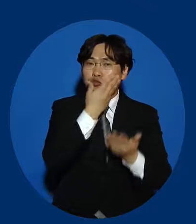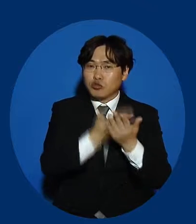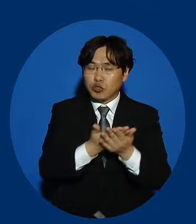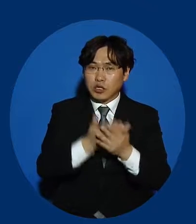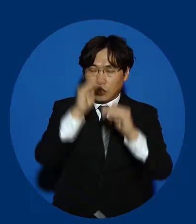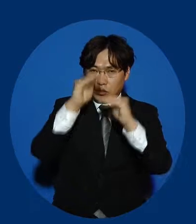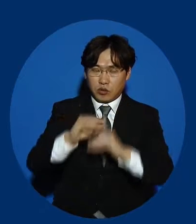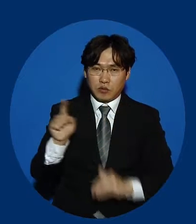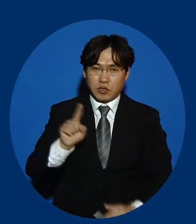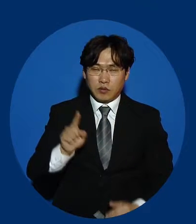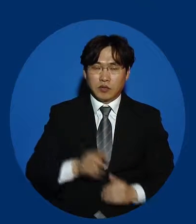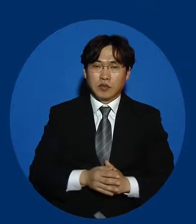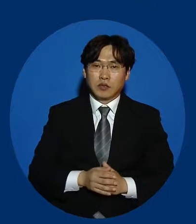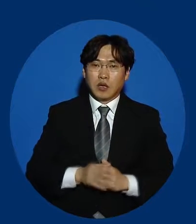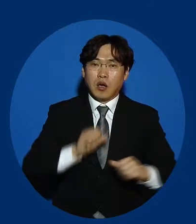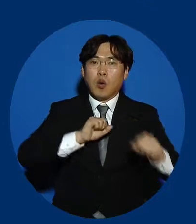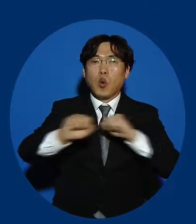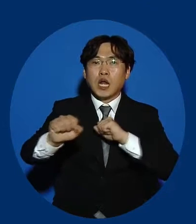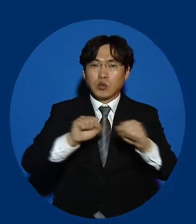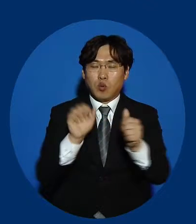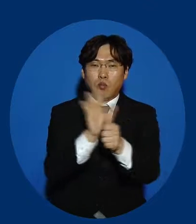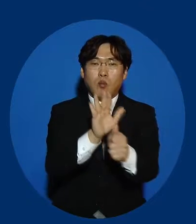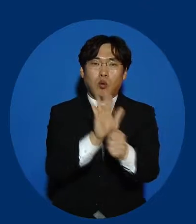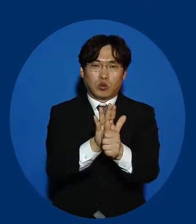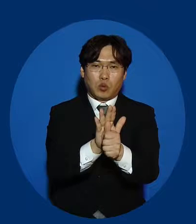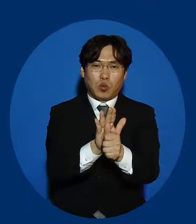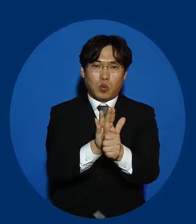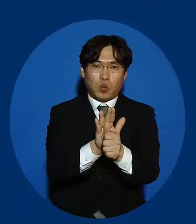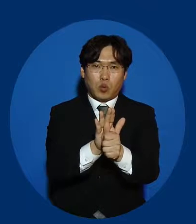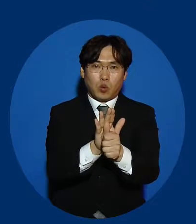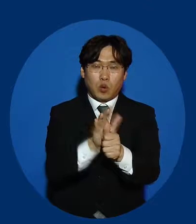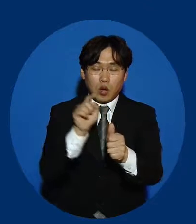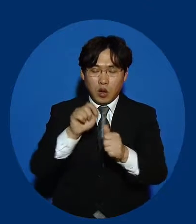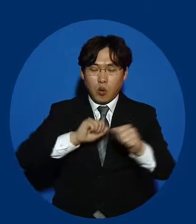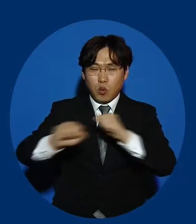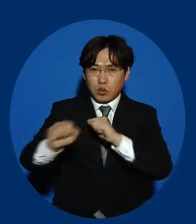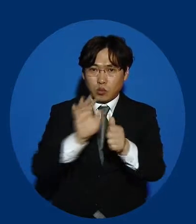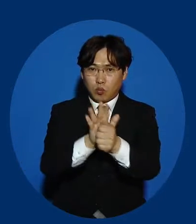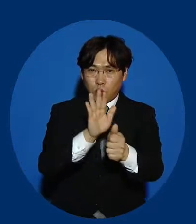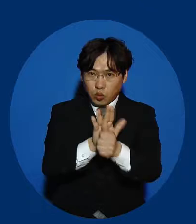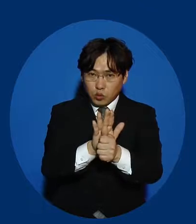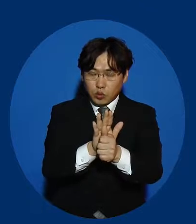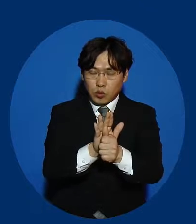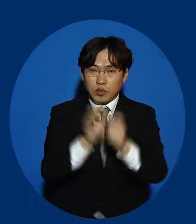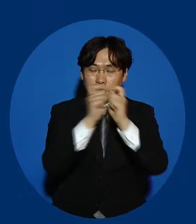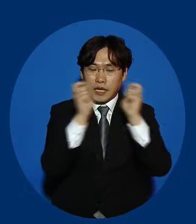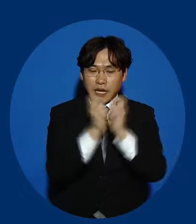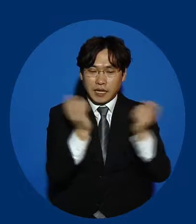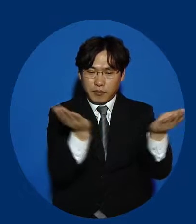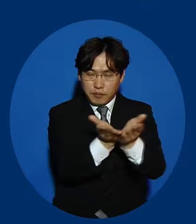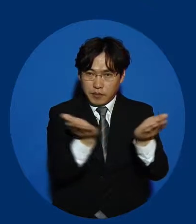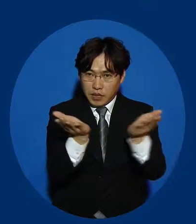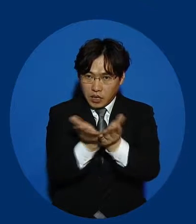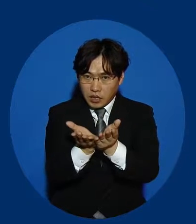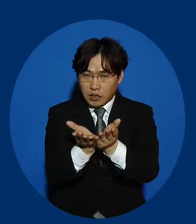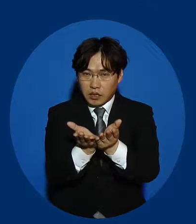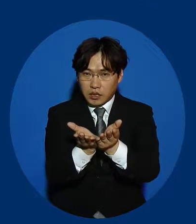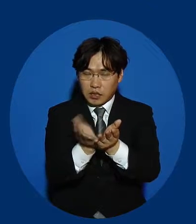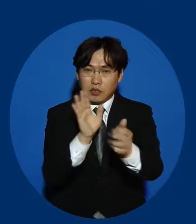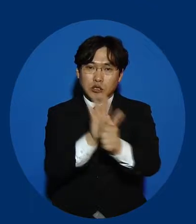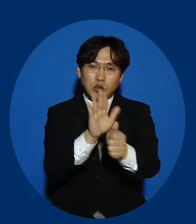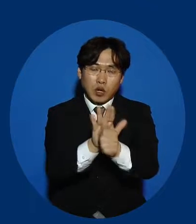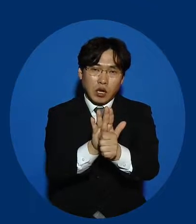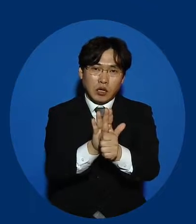뭐냐면 활동보조 서비스예요. 활동보조 서비스를 어떻게 개인에 맞춰서 줄 것이냐 합니다.